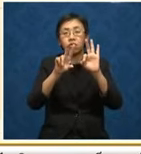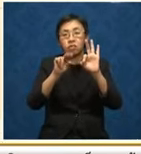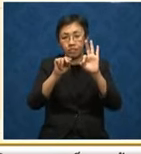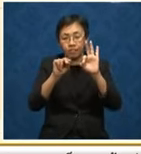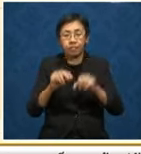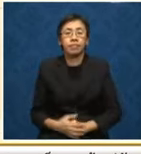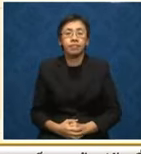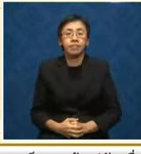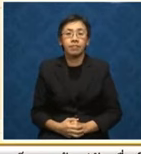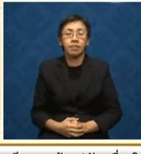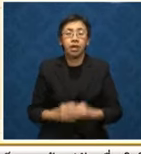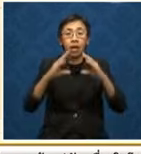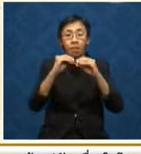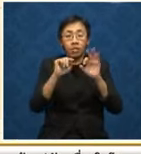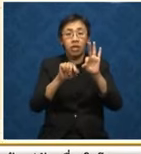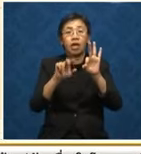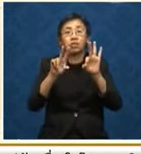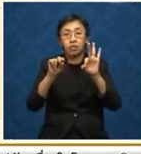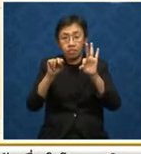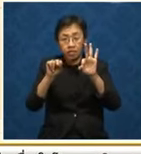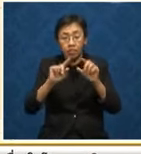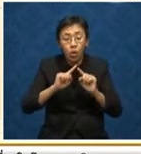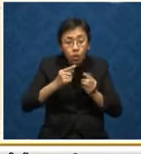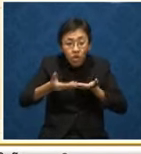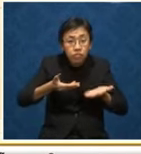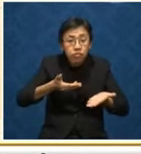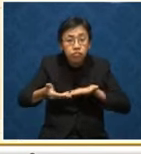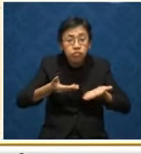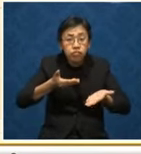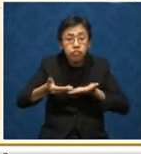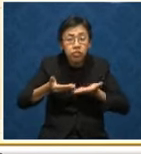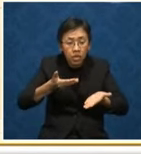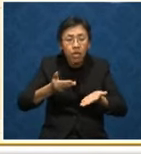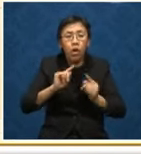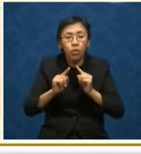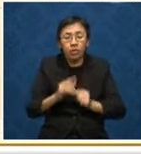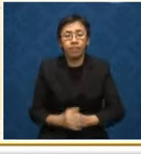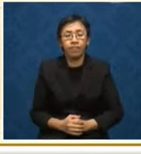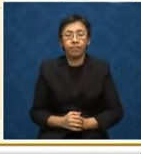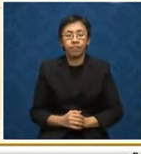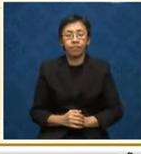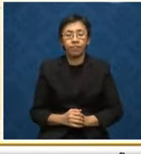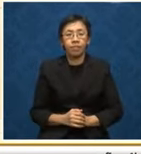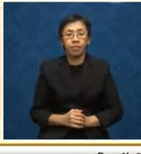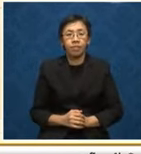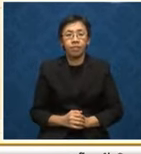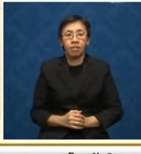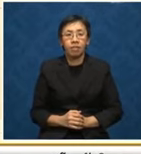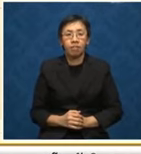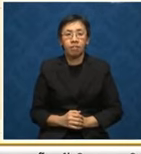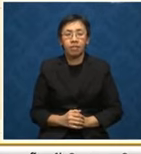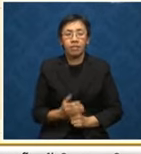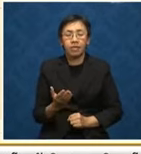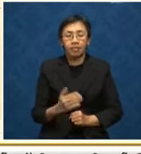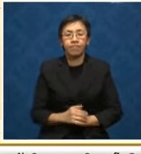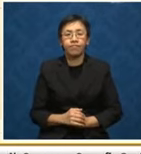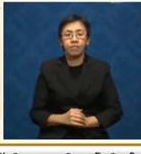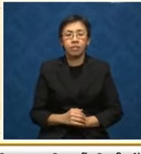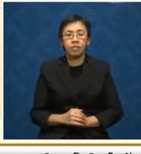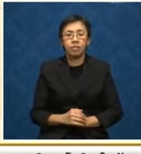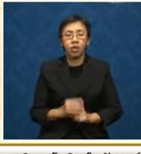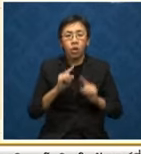9:30 นนะครับส่วนเรื่องการหารือเดี๋ยวพูดทีพอได้เวลาแล้วนะคุณจุลพันธ์ฮะวันจะห